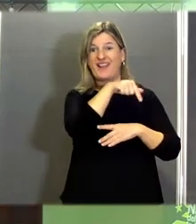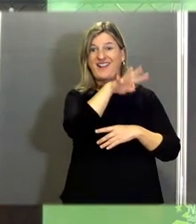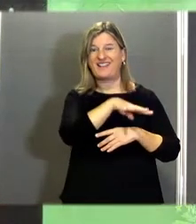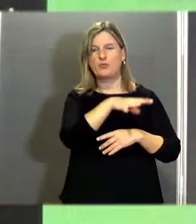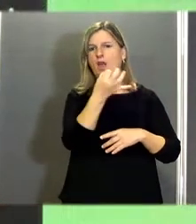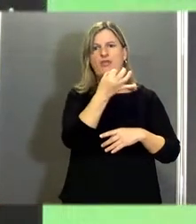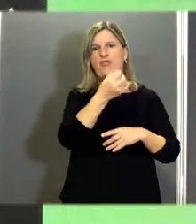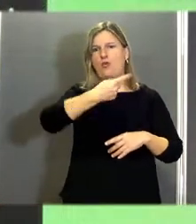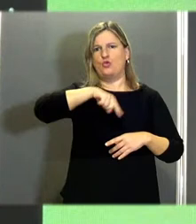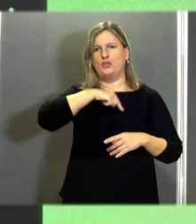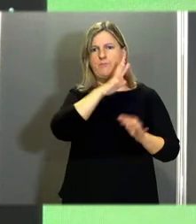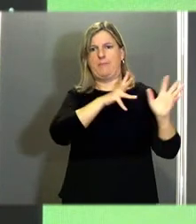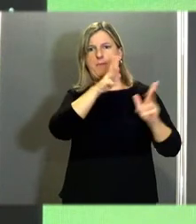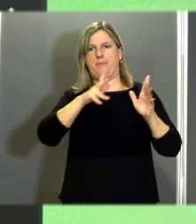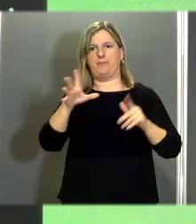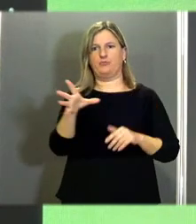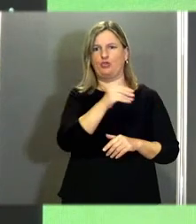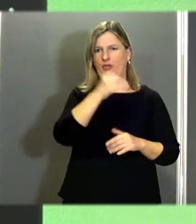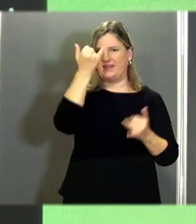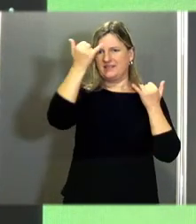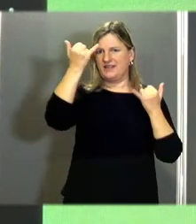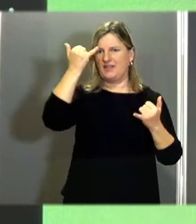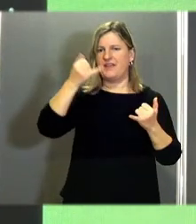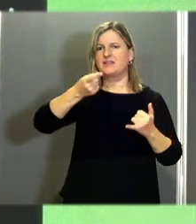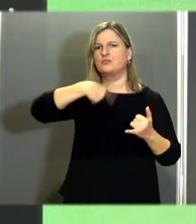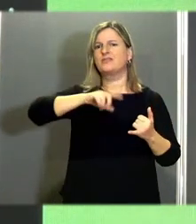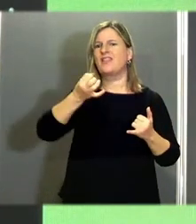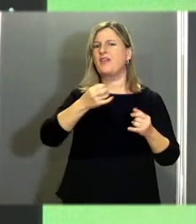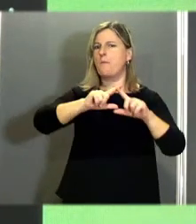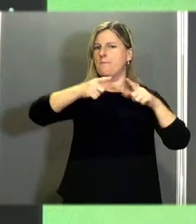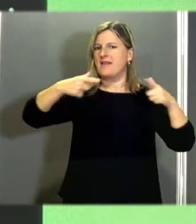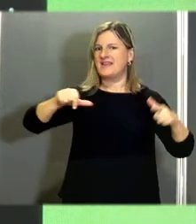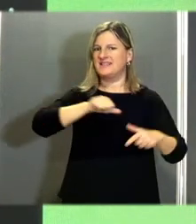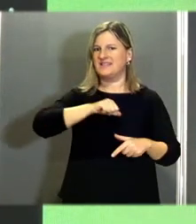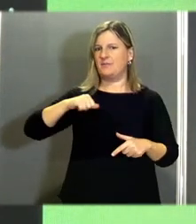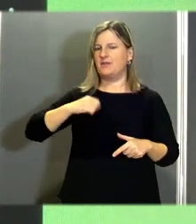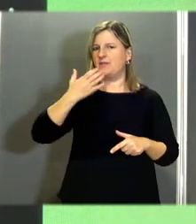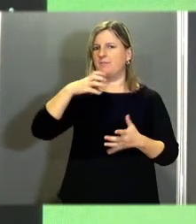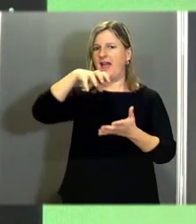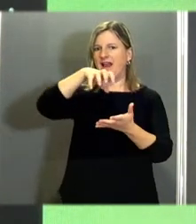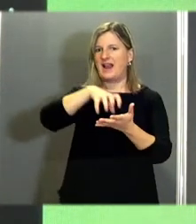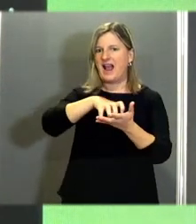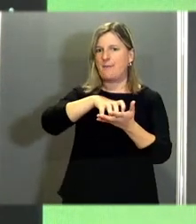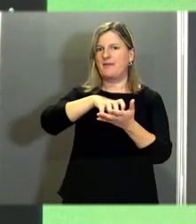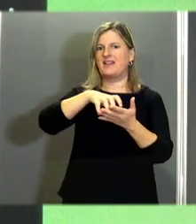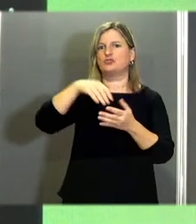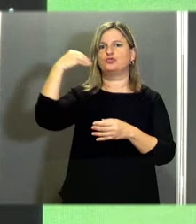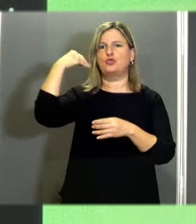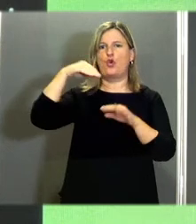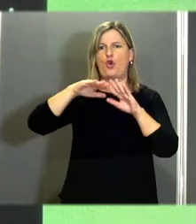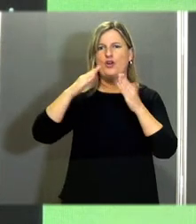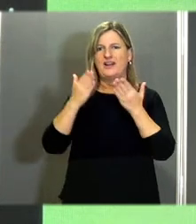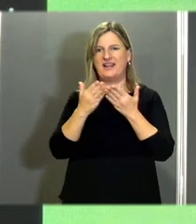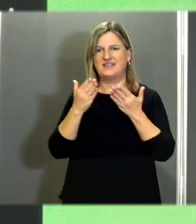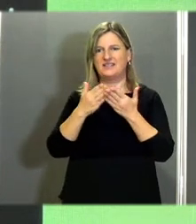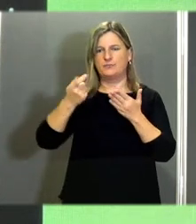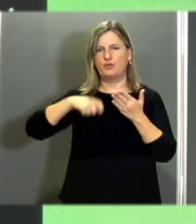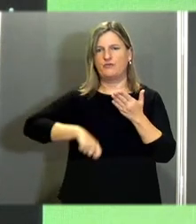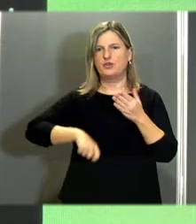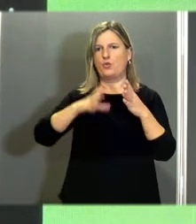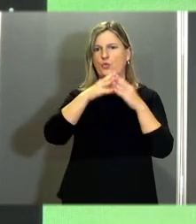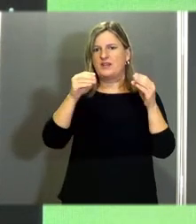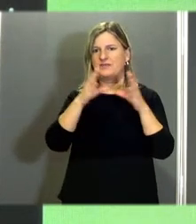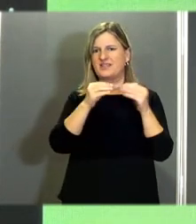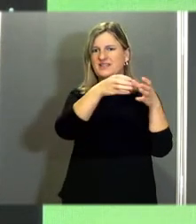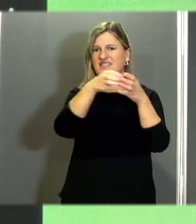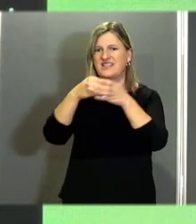En aquest sentit, també hem d'apostar per guanyar espai independentista en cambres, col·legis professionals, universitats,